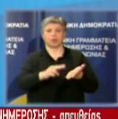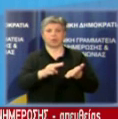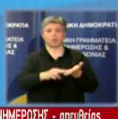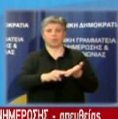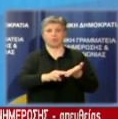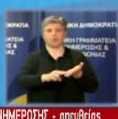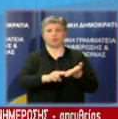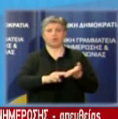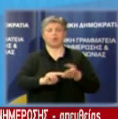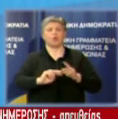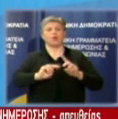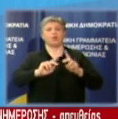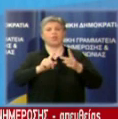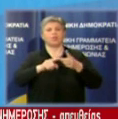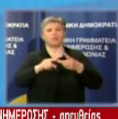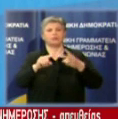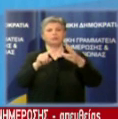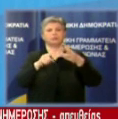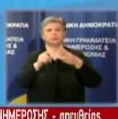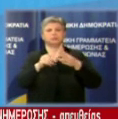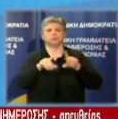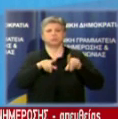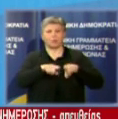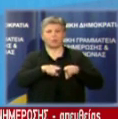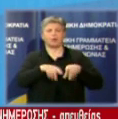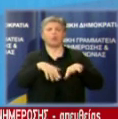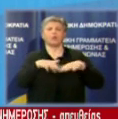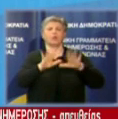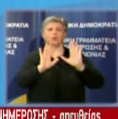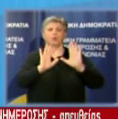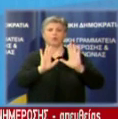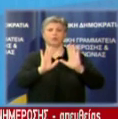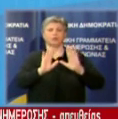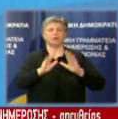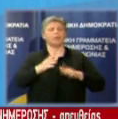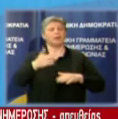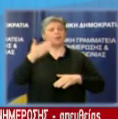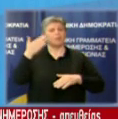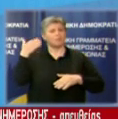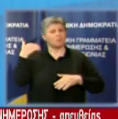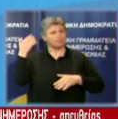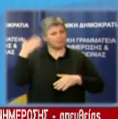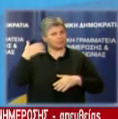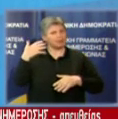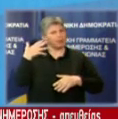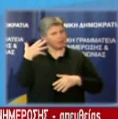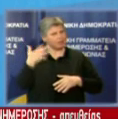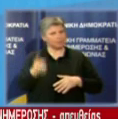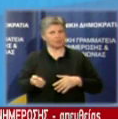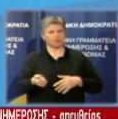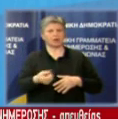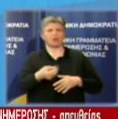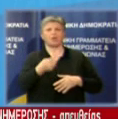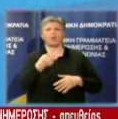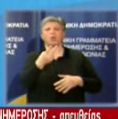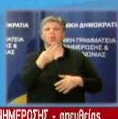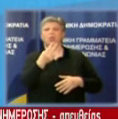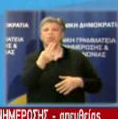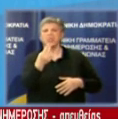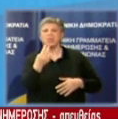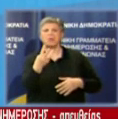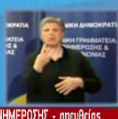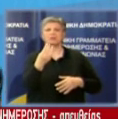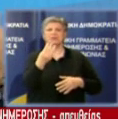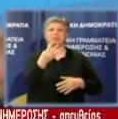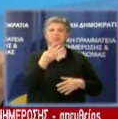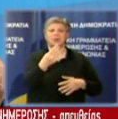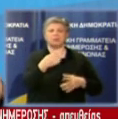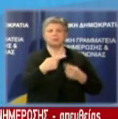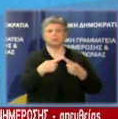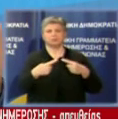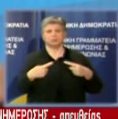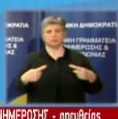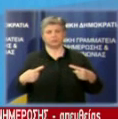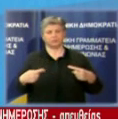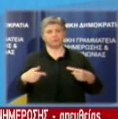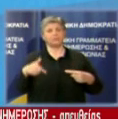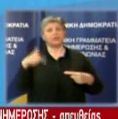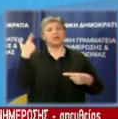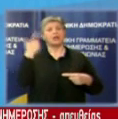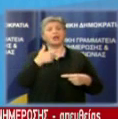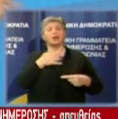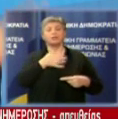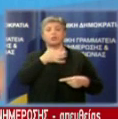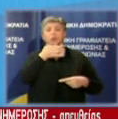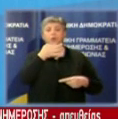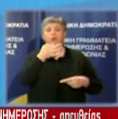αφορά κάποιες παλιότερες συντάξεις, οι οποίες ήταν πολλαπλές, εκεί ήδη μπαίνει το ανώτερο πλαφόν στις